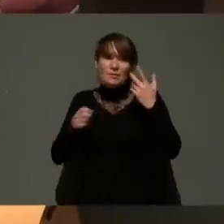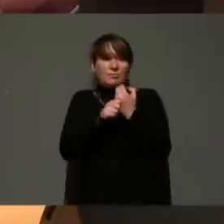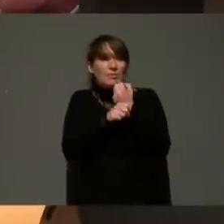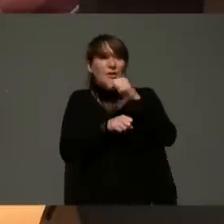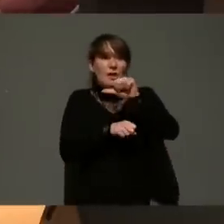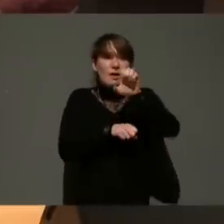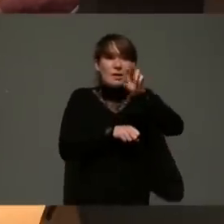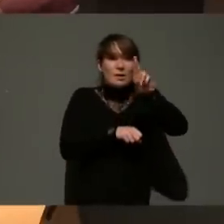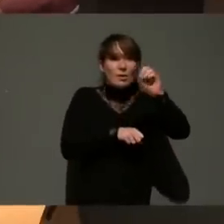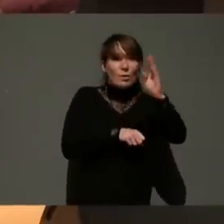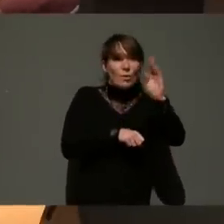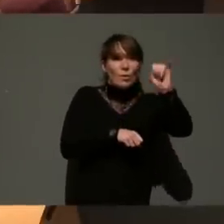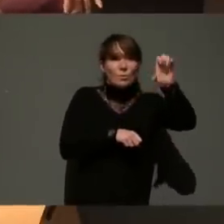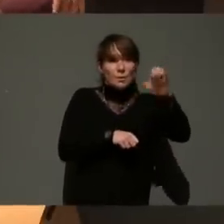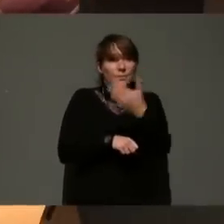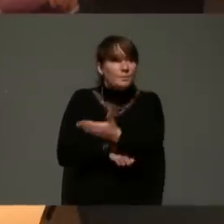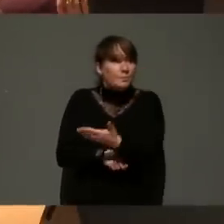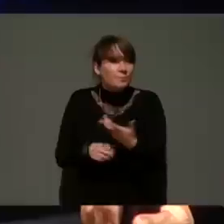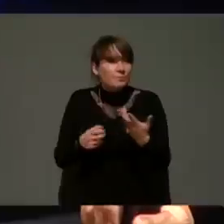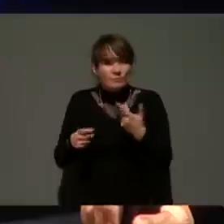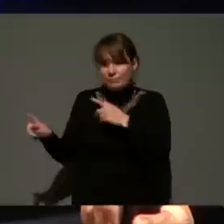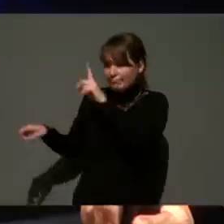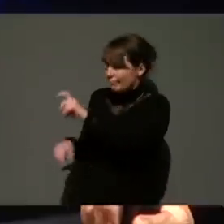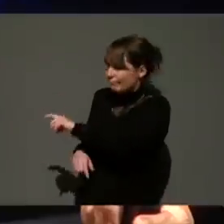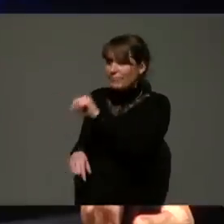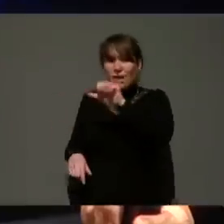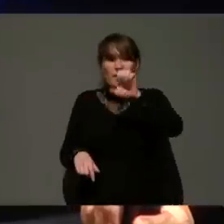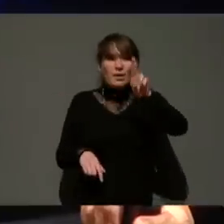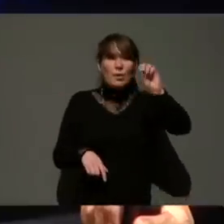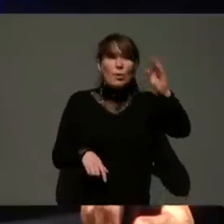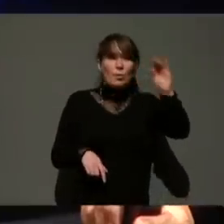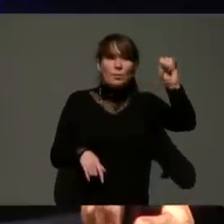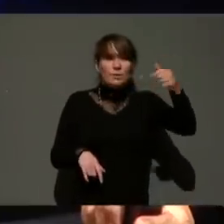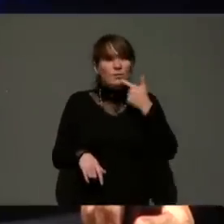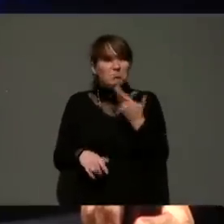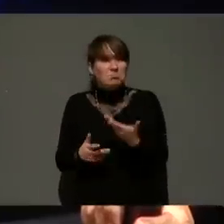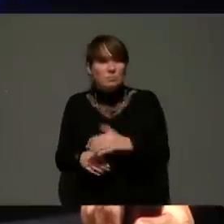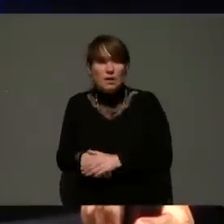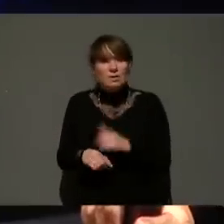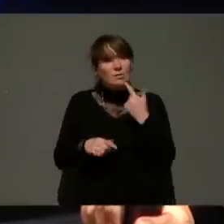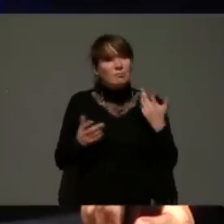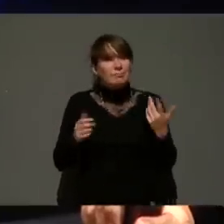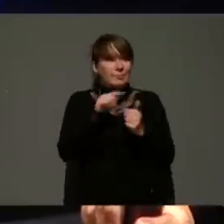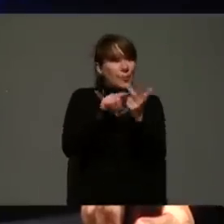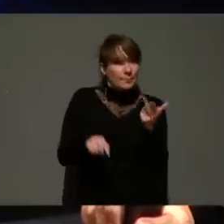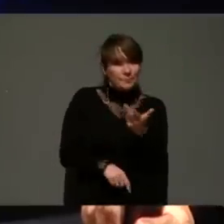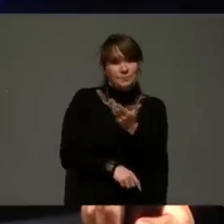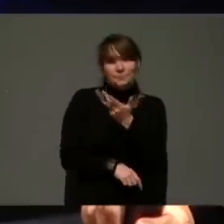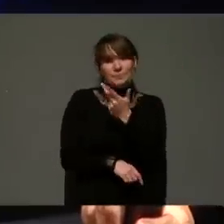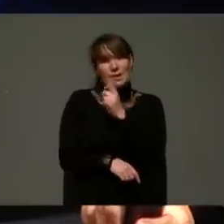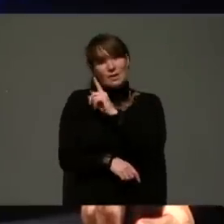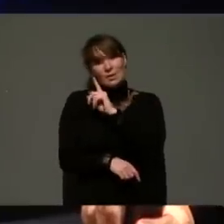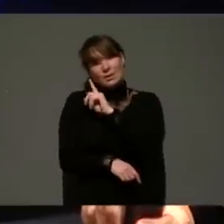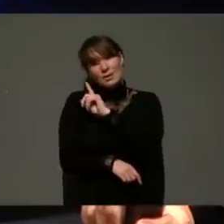aérobie. Le travail aérobie, globalement, il y a trois filières. Énergétique qu'on